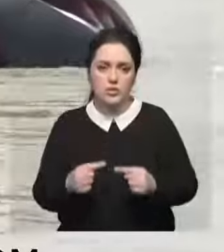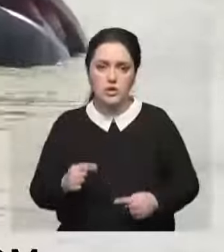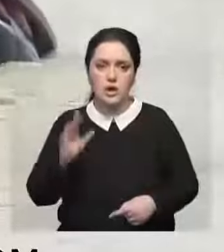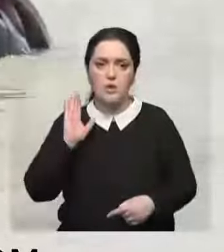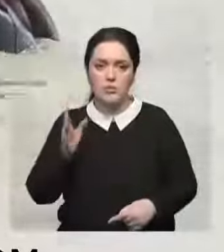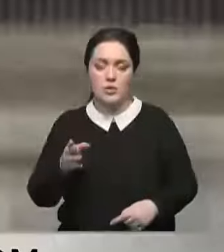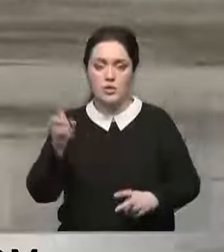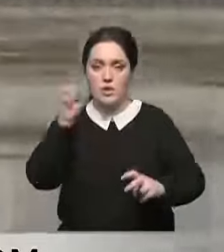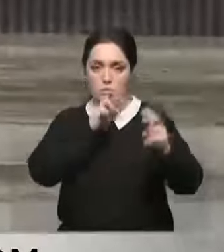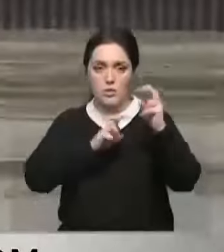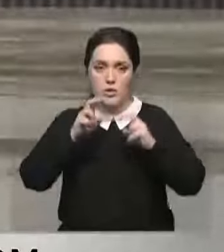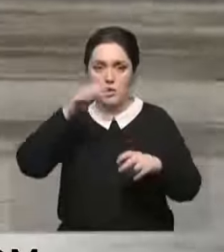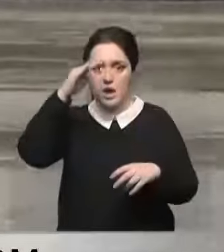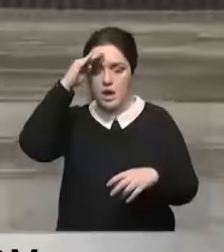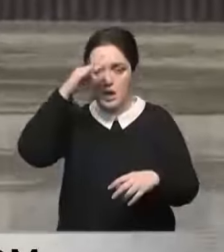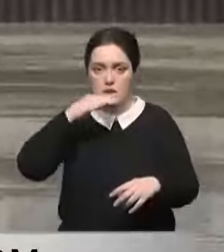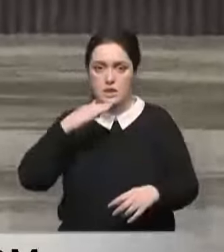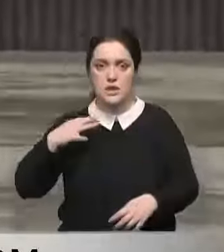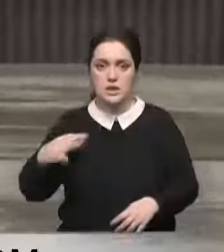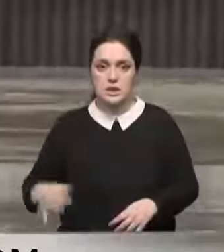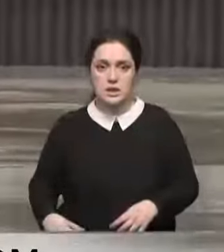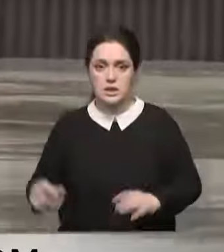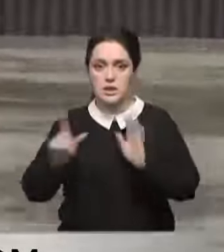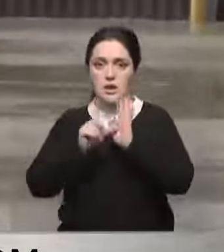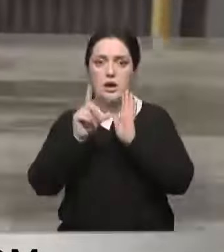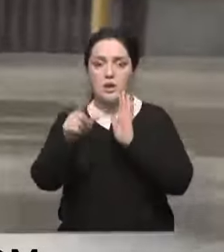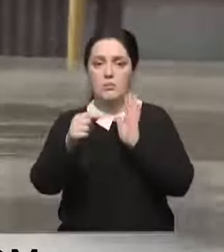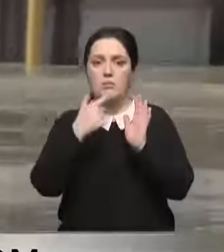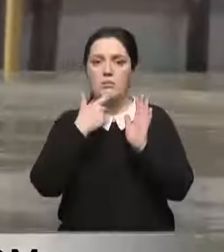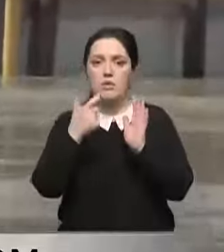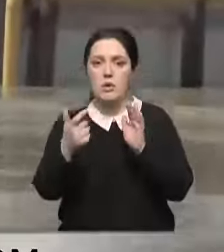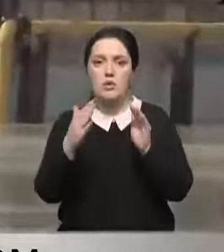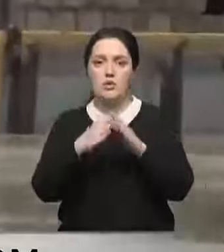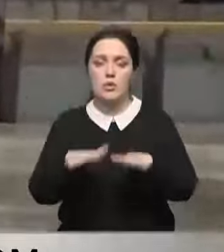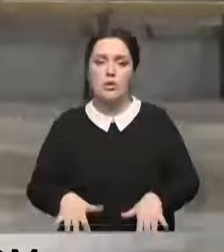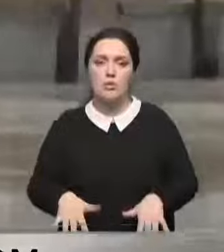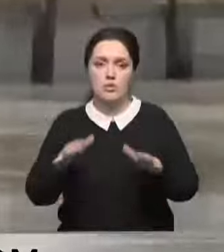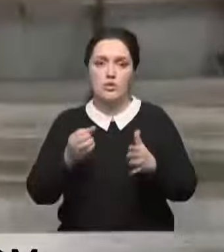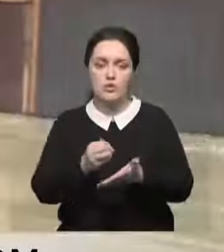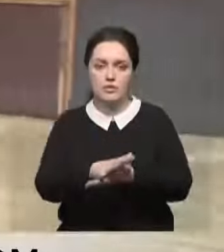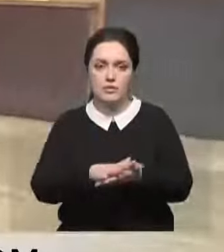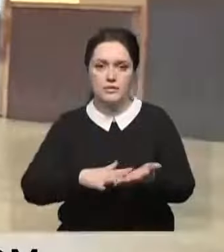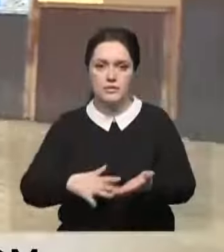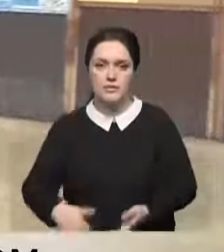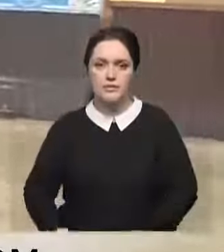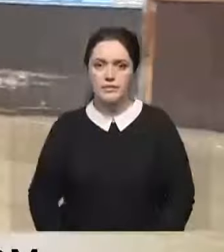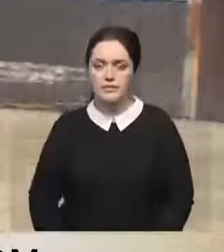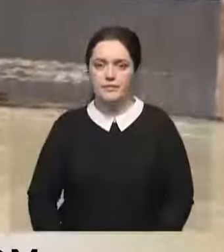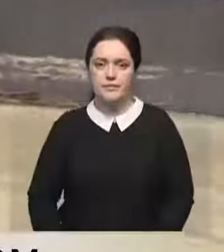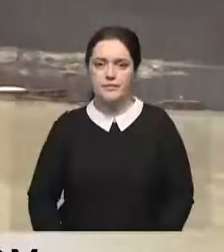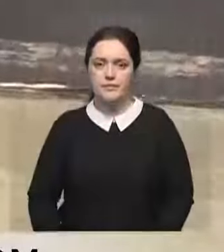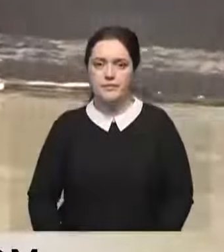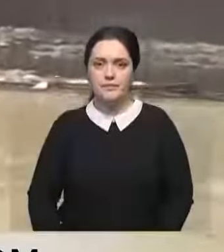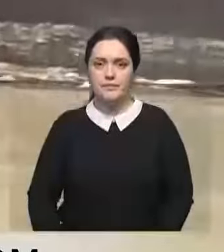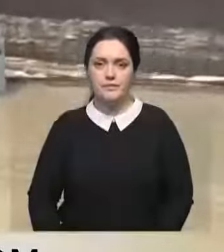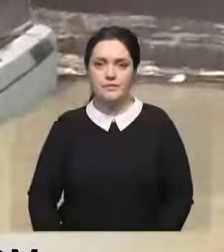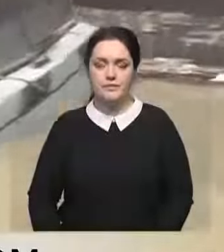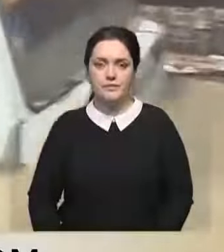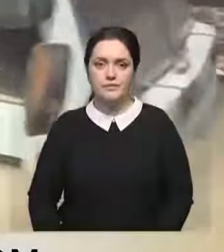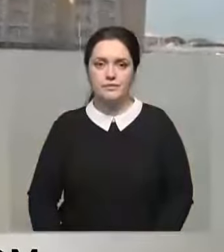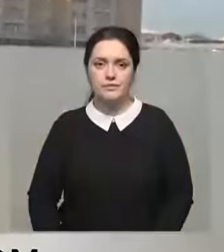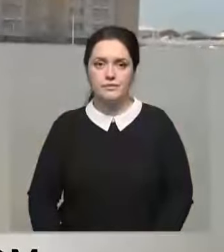слову, поиски отца и сына, которые накануне отправились осмотреть затопленный дом, все еще продолжаются. Алишер Накипов, Амантай